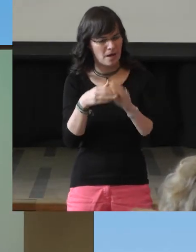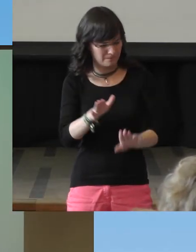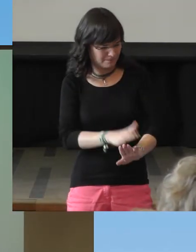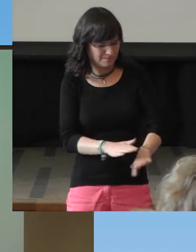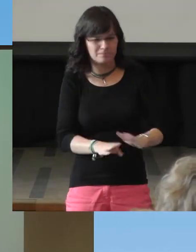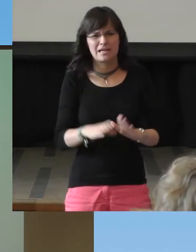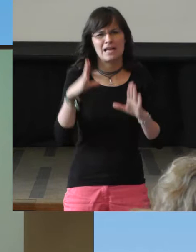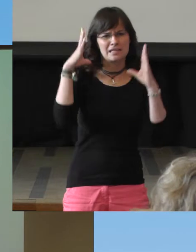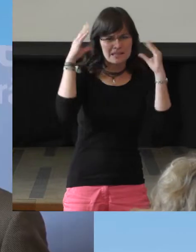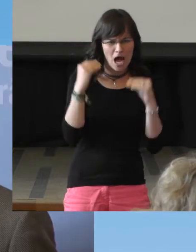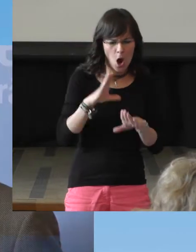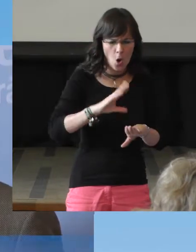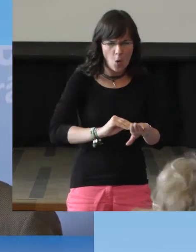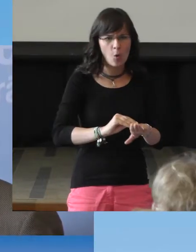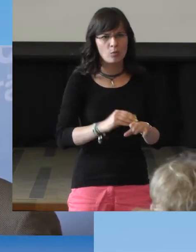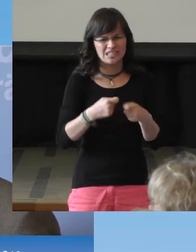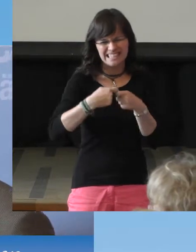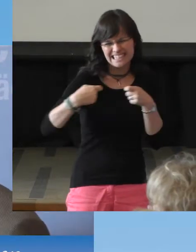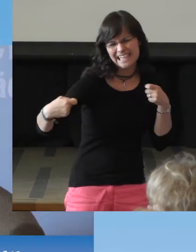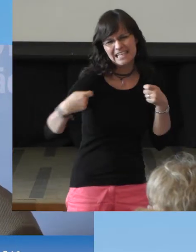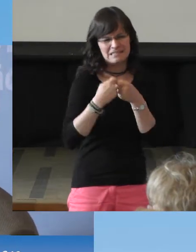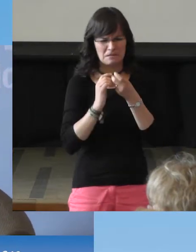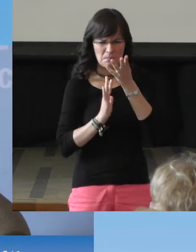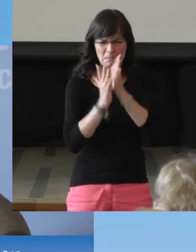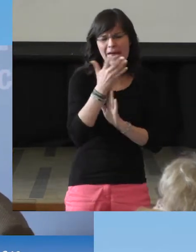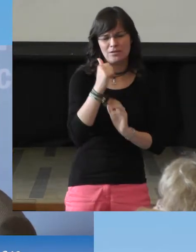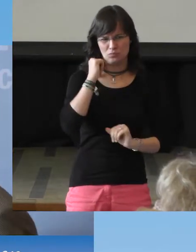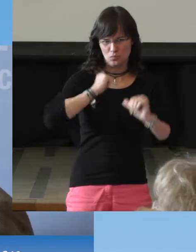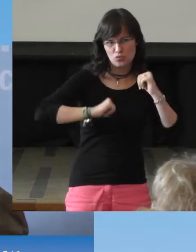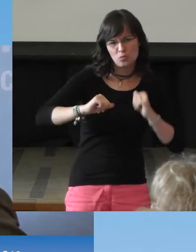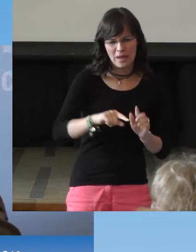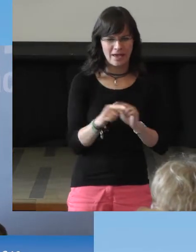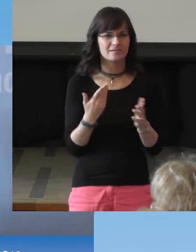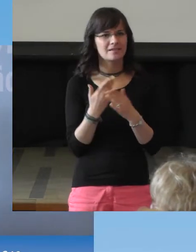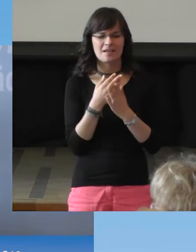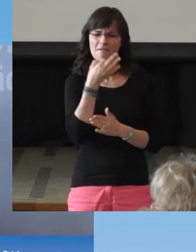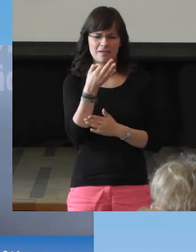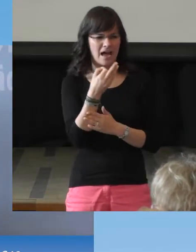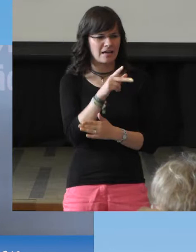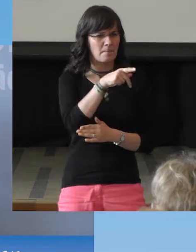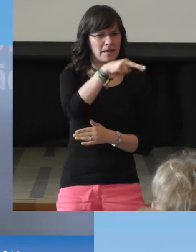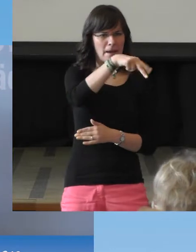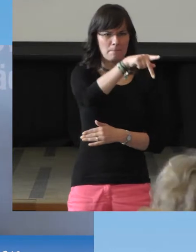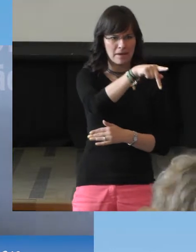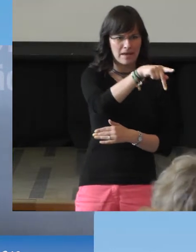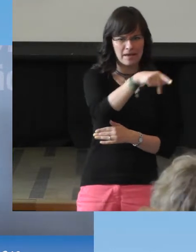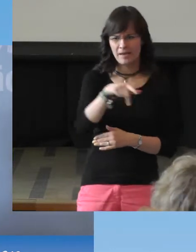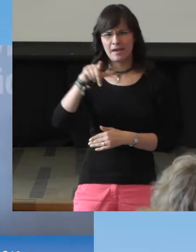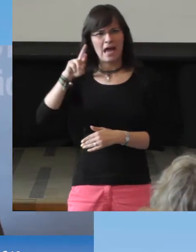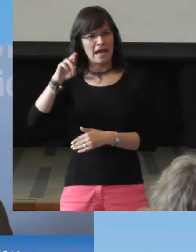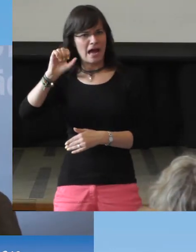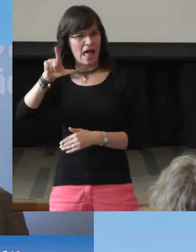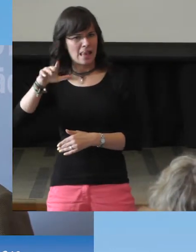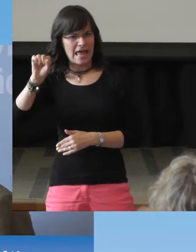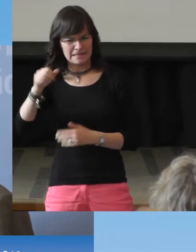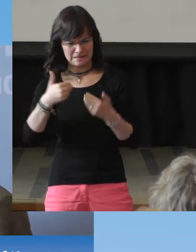um Missempfindungen, Schmerzen, Ziehen, Brennen und da ist ja die Frage, wie kann man das abgrenzen? Wie kann man eine Polyneuropathie vom Restless-Lex